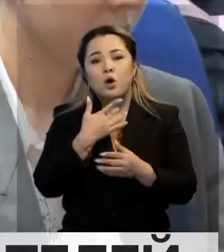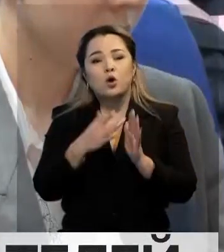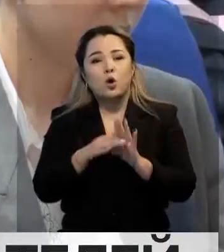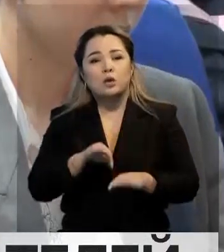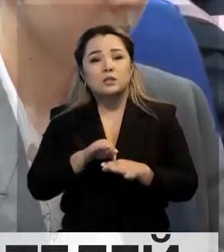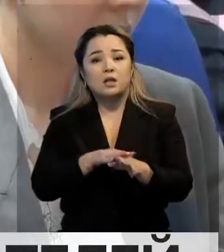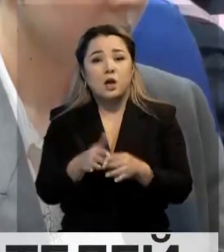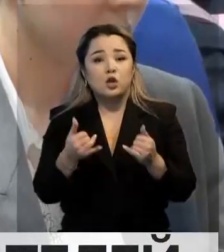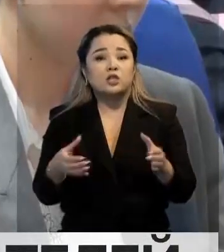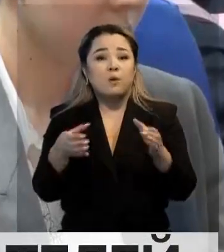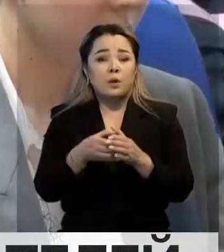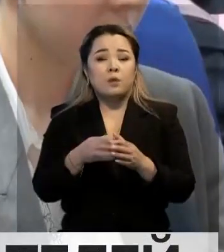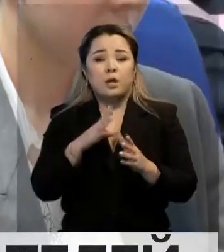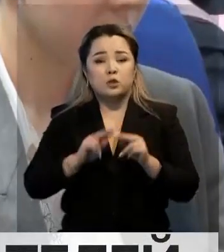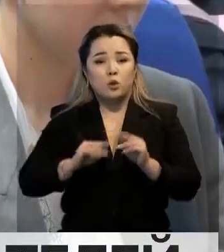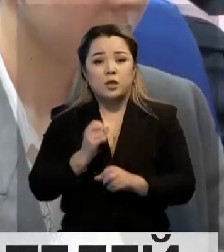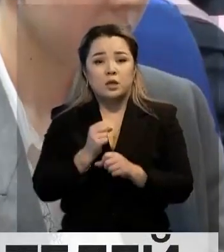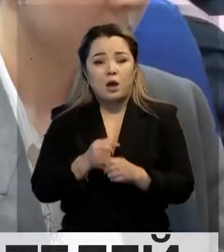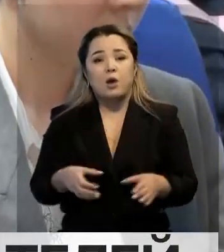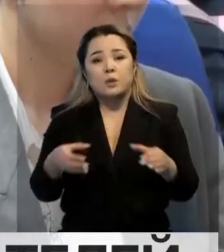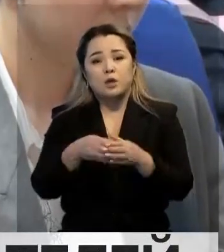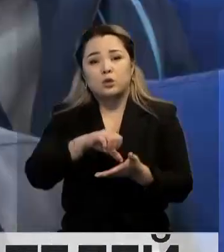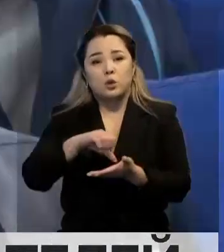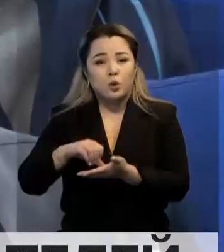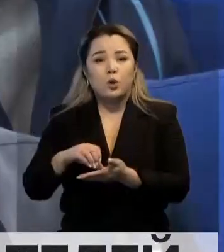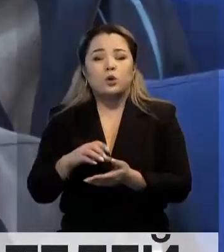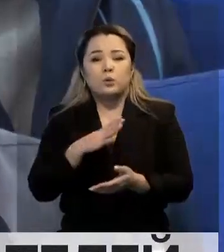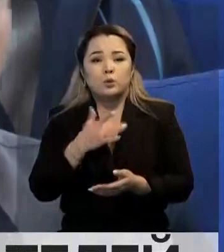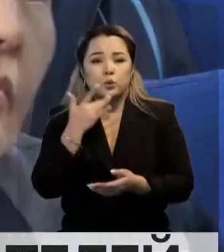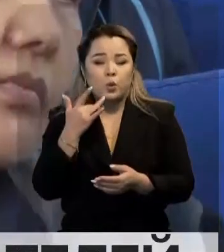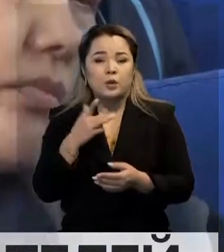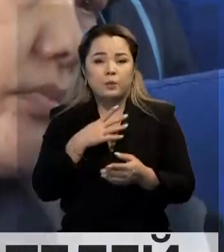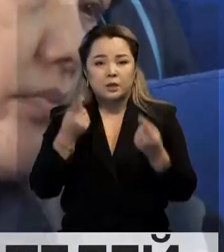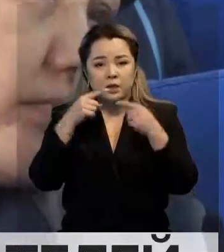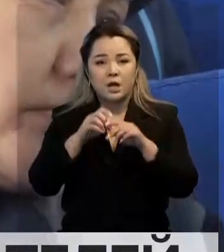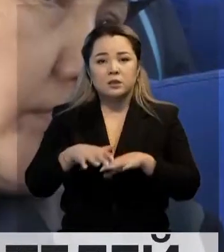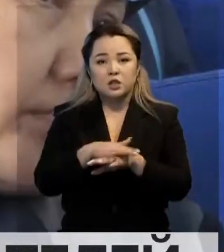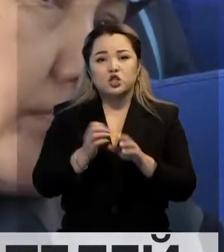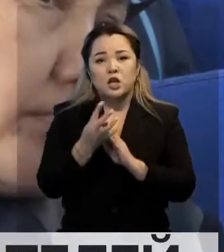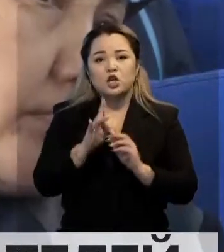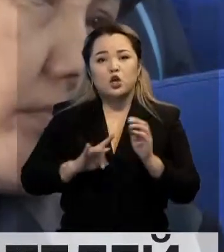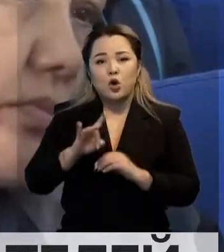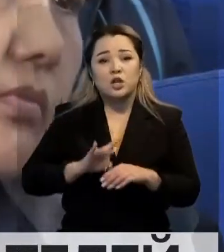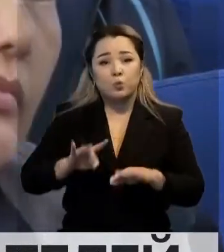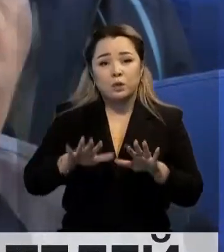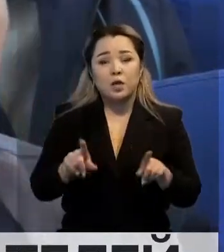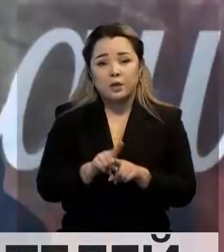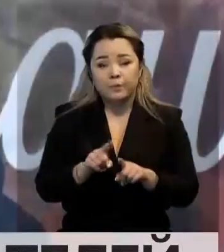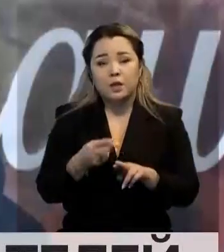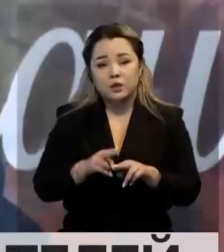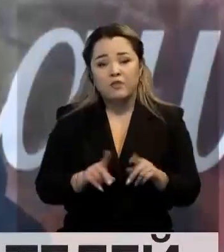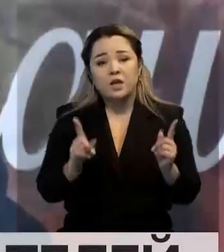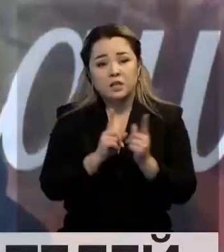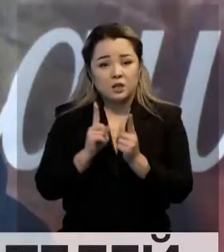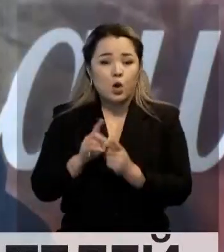голосования. Сегодня штаб, созданный при общественном объединении «Союз юристов Казахстана», имеет филиалы в 14 регионах республики. Помимо таких